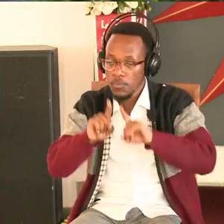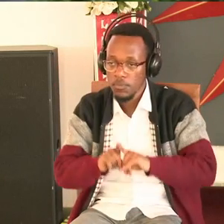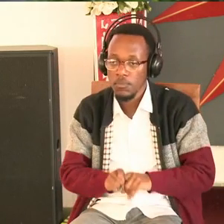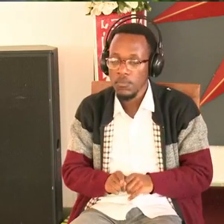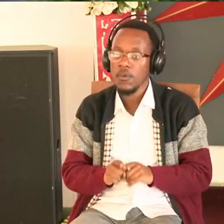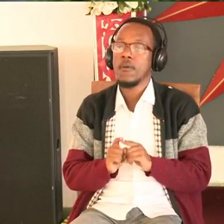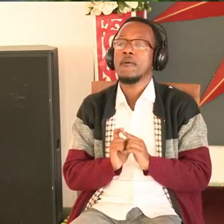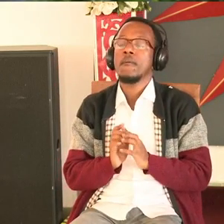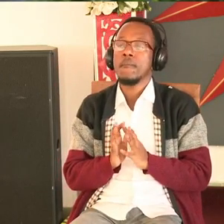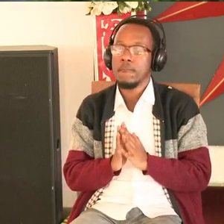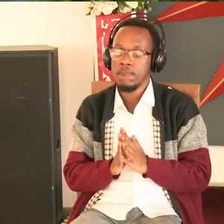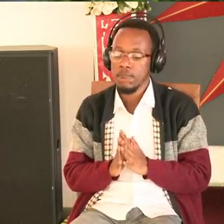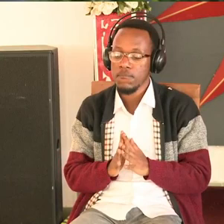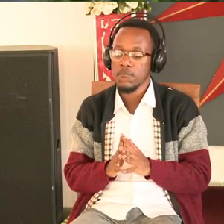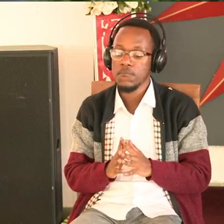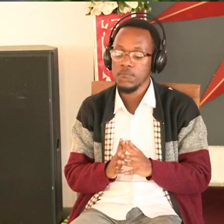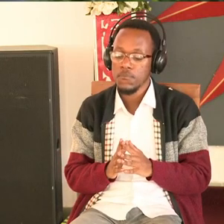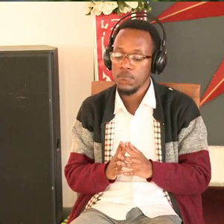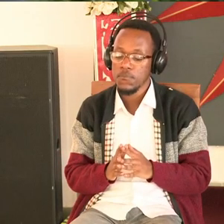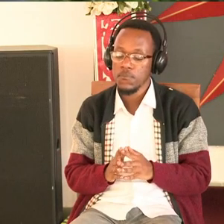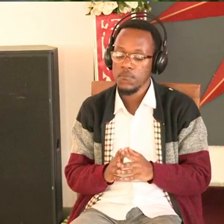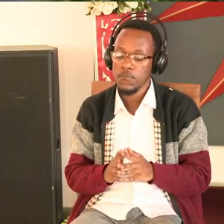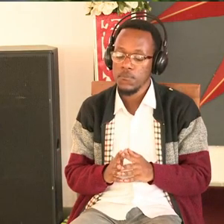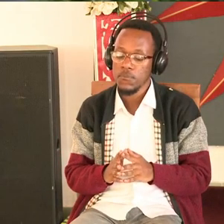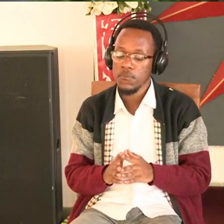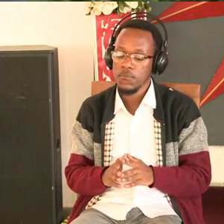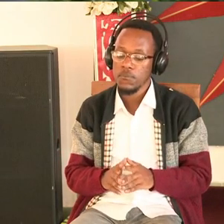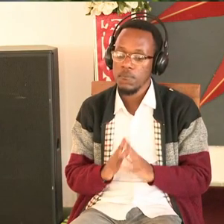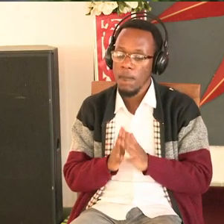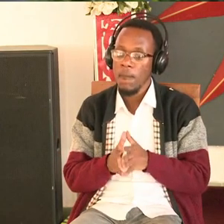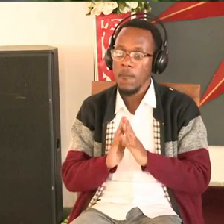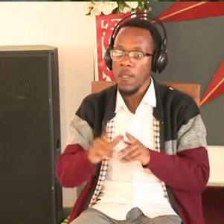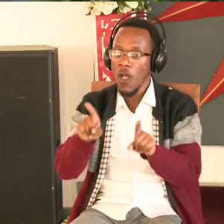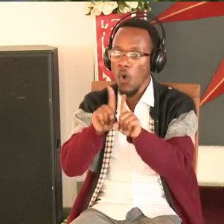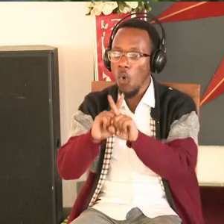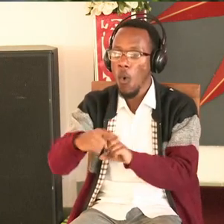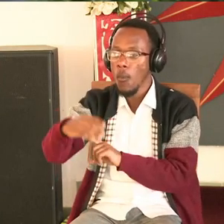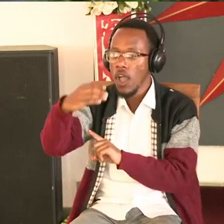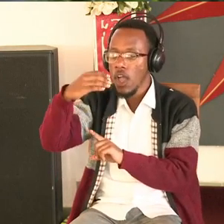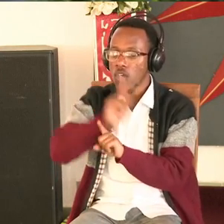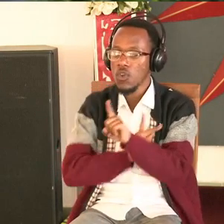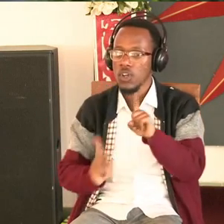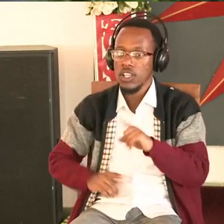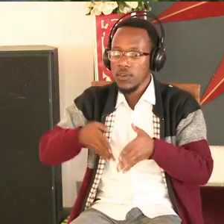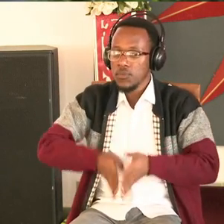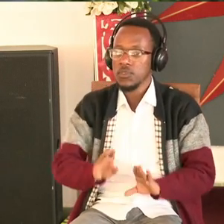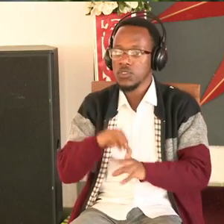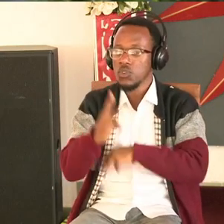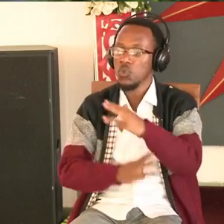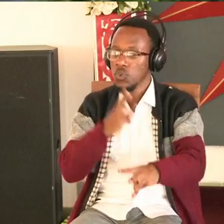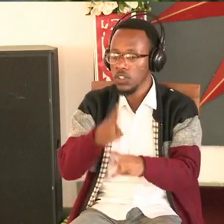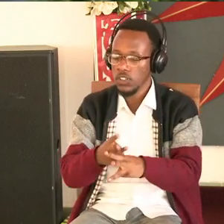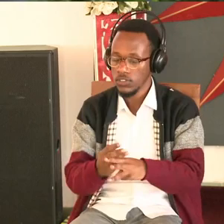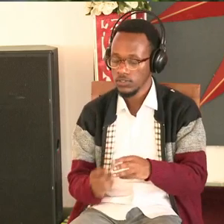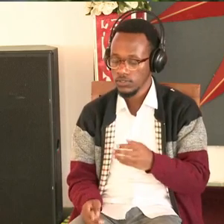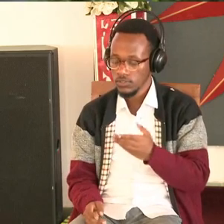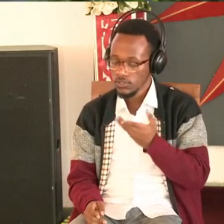data mu ijuru noneho umwana irabyarwa iravuka hano ku isi noneho mu mwuka